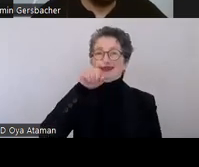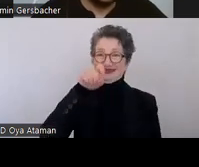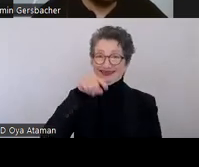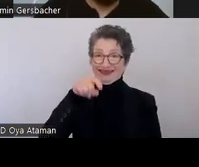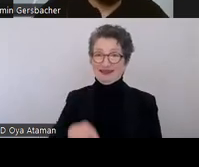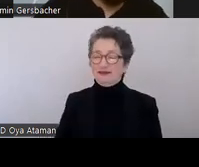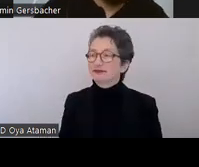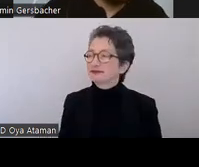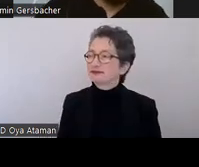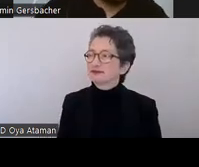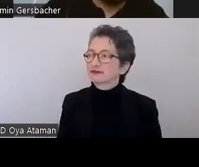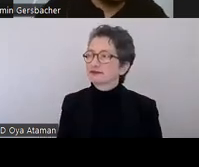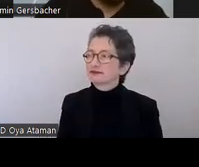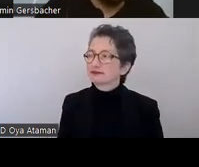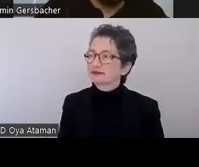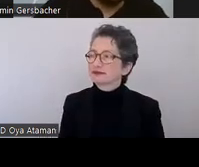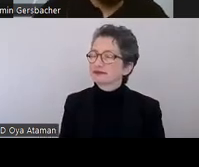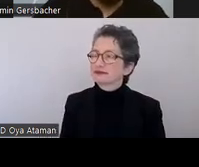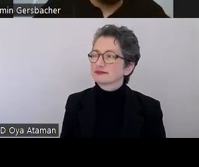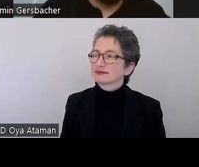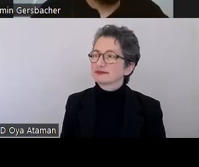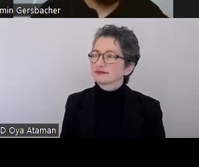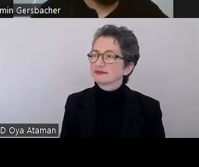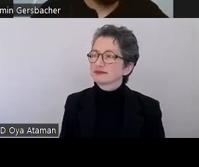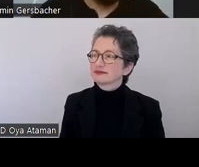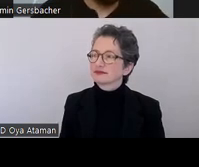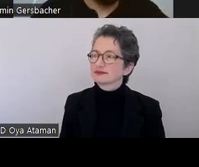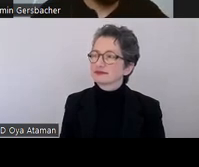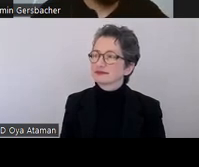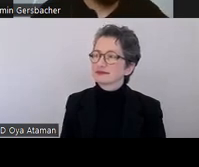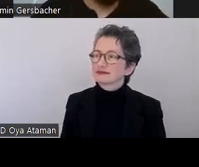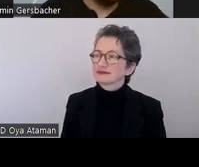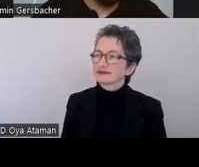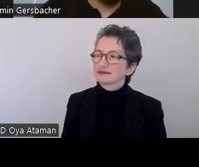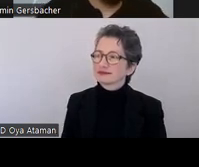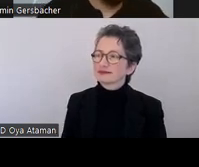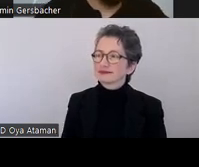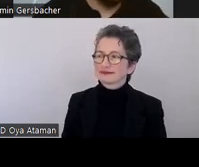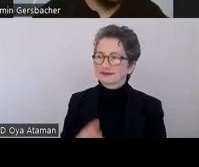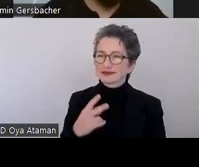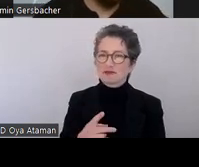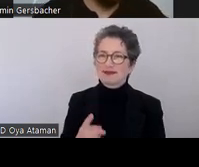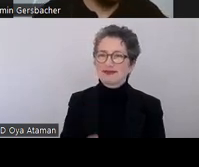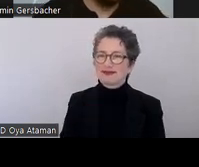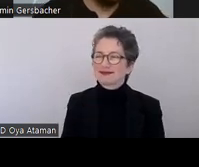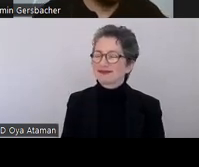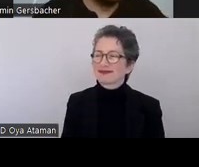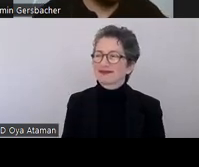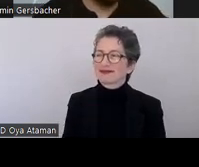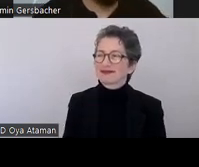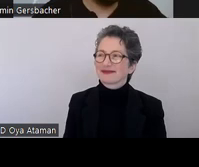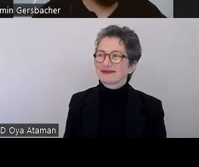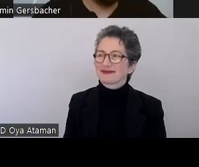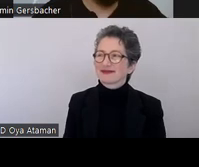dann sieht man, ich bin jetzt nicht am Anfang, dann sieht man, hier erscheint auf einmal so ein Rahmen und